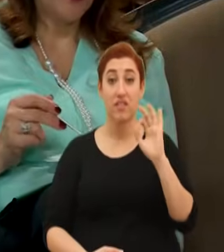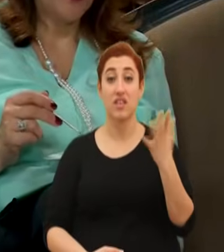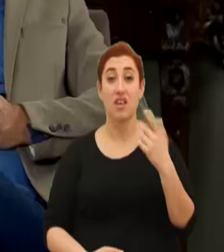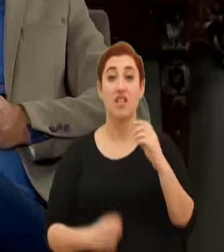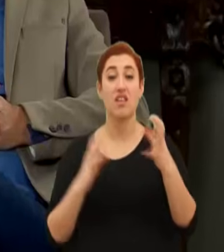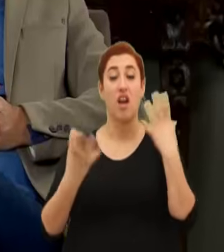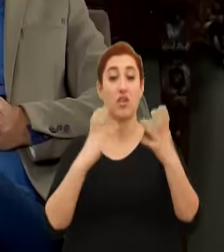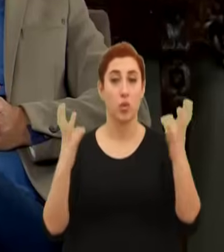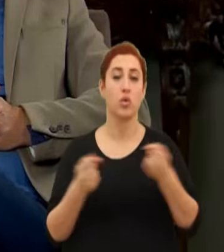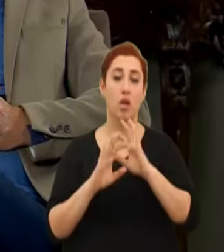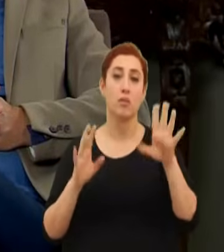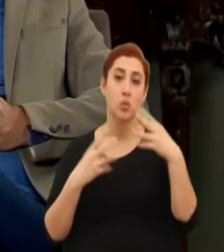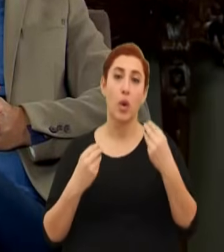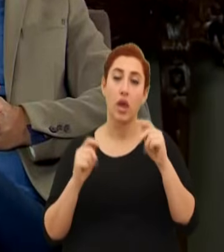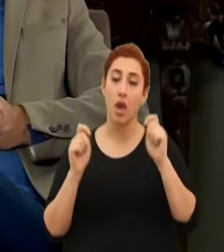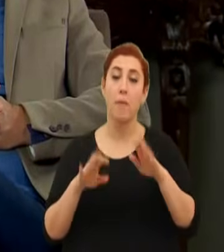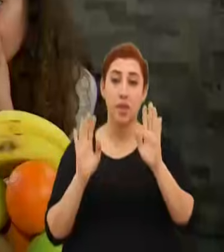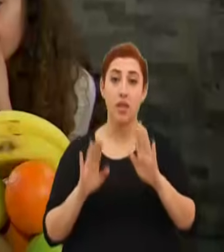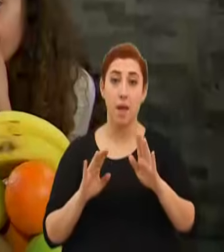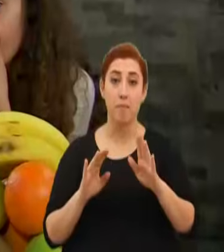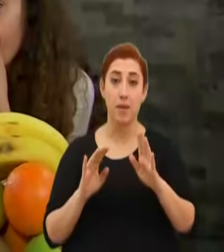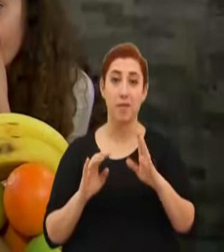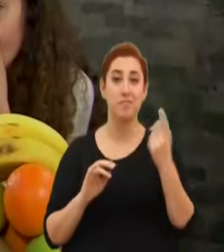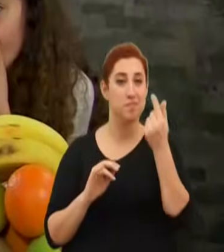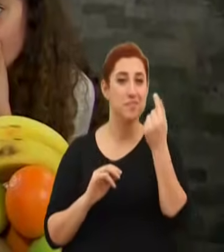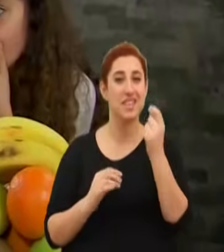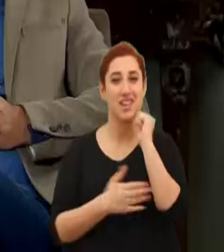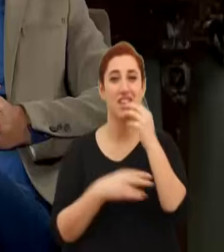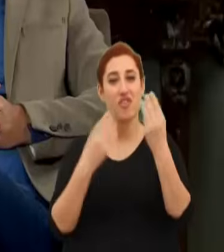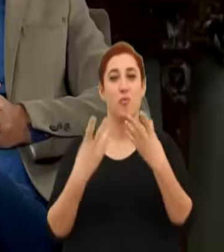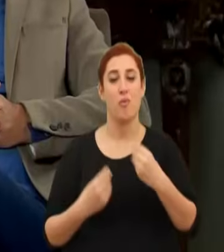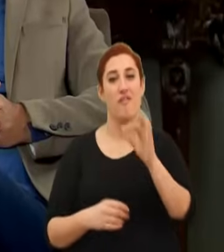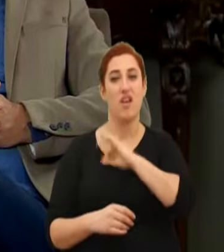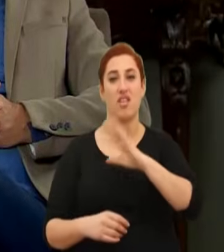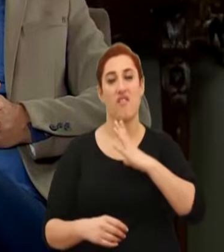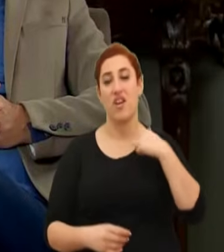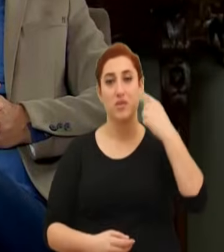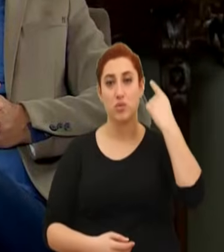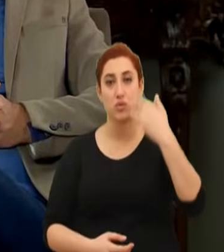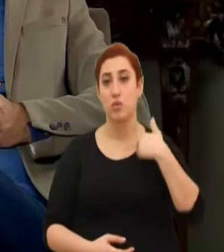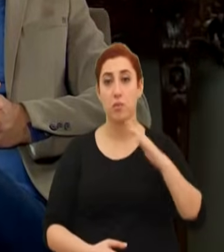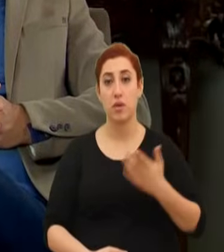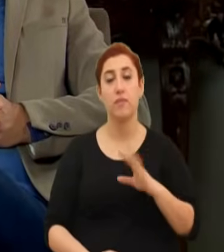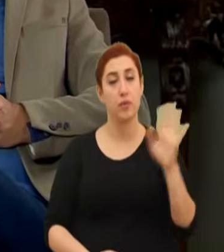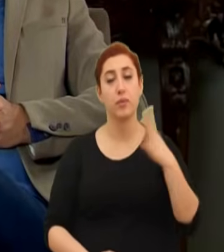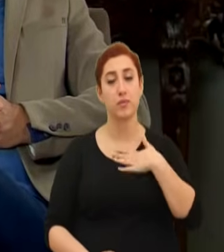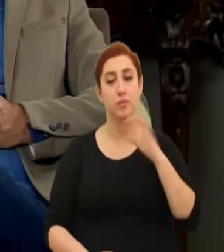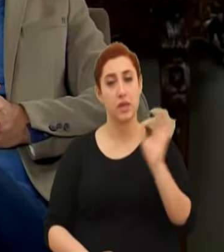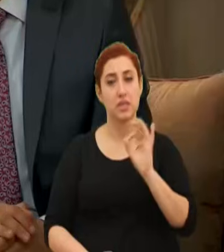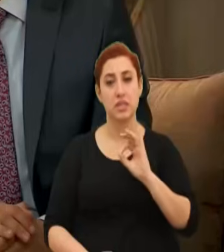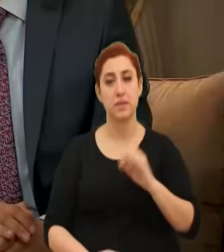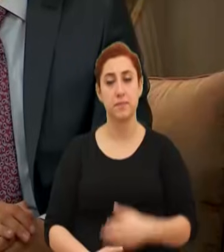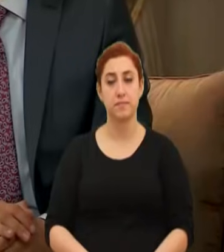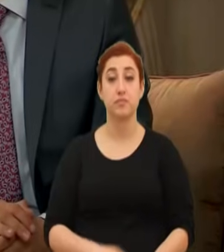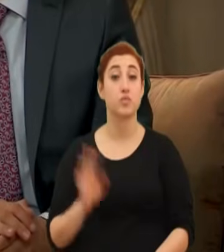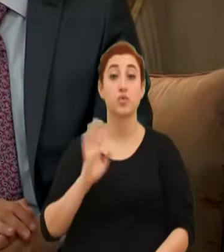yani yangından kurtardın, tamam çok iyi bir şey yaptın ama bir miktarda yardım yapmakta fayda var diye düşünüyorum ha? Tamam hayatım, yazarım bir